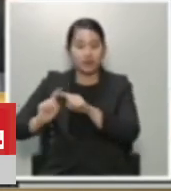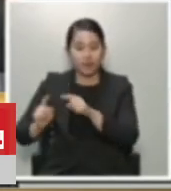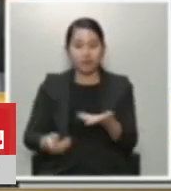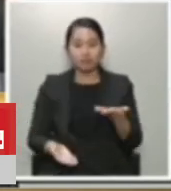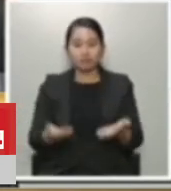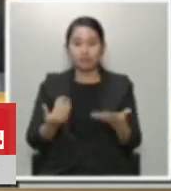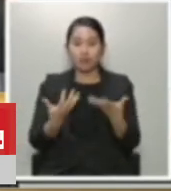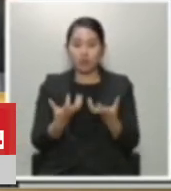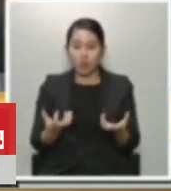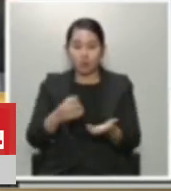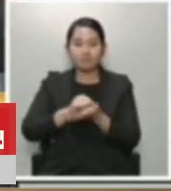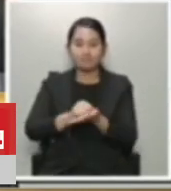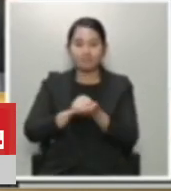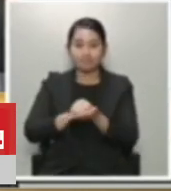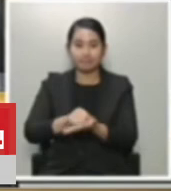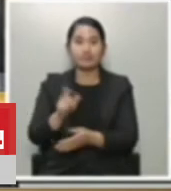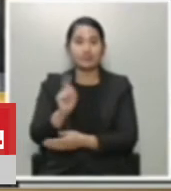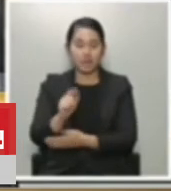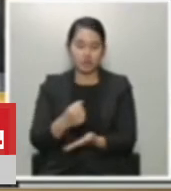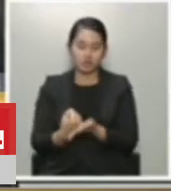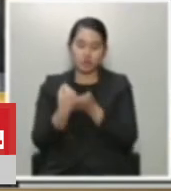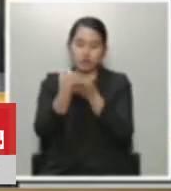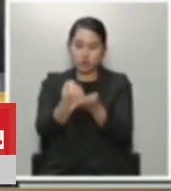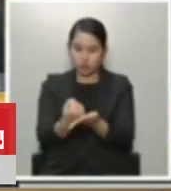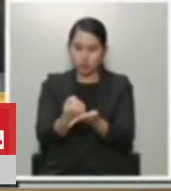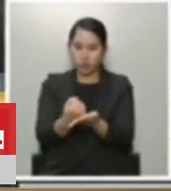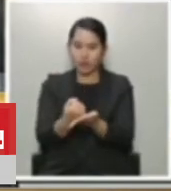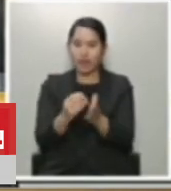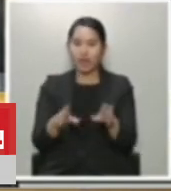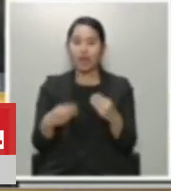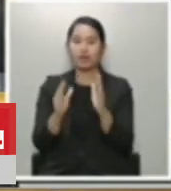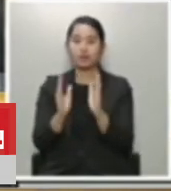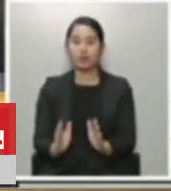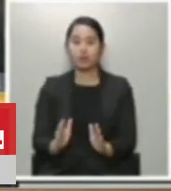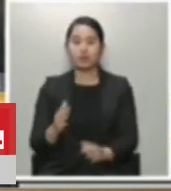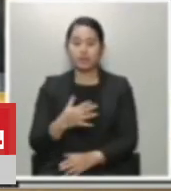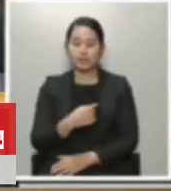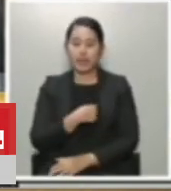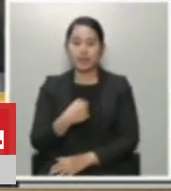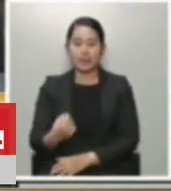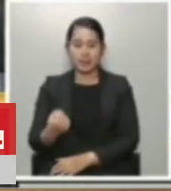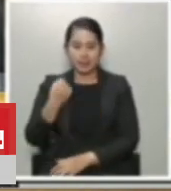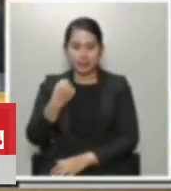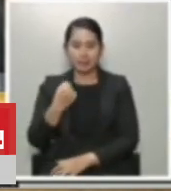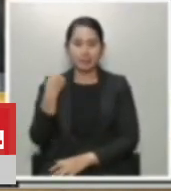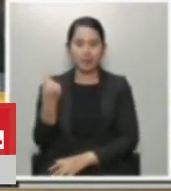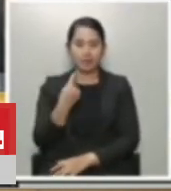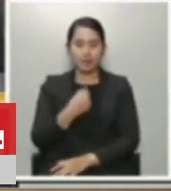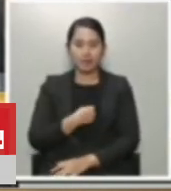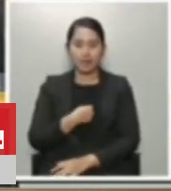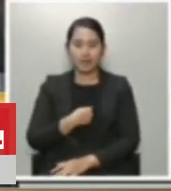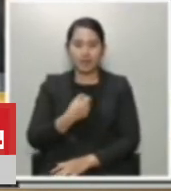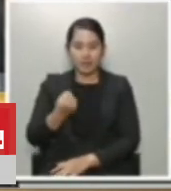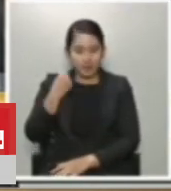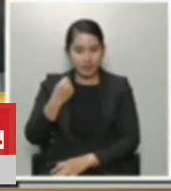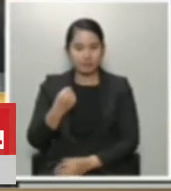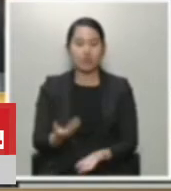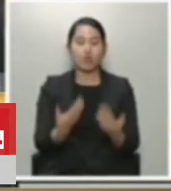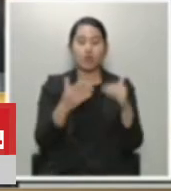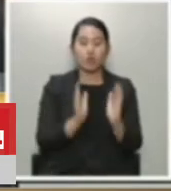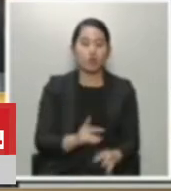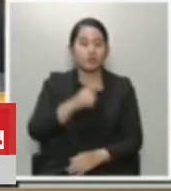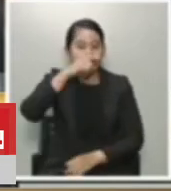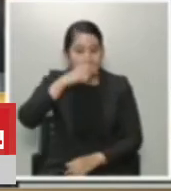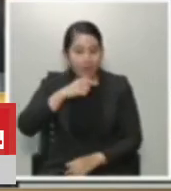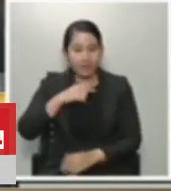ำนวยความสะดวกในเรื่องของการที่จะช่วยสร้างความเชื่อมั่นให้กับนะครับนักท่องเที่ยวนะครับซึ่งเป็นทั้งคนไทยหรือว่าชาวต่าง